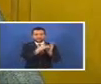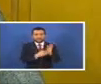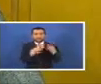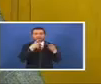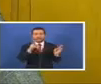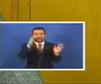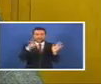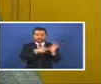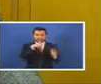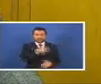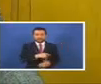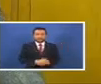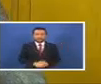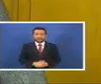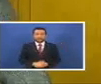açıp baksınlar.